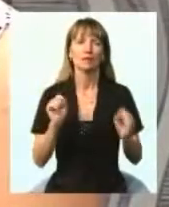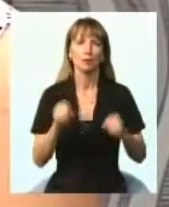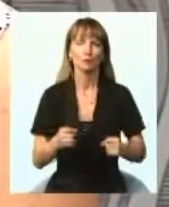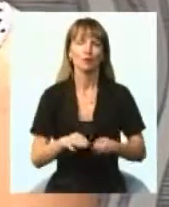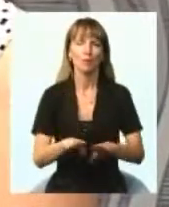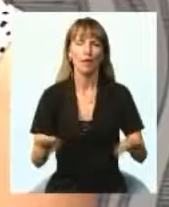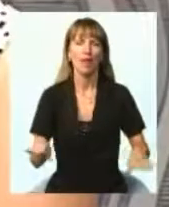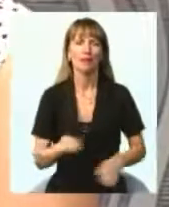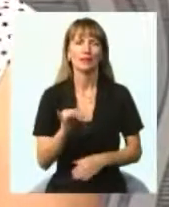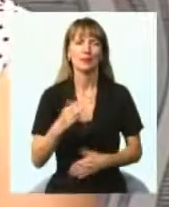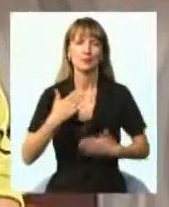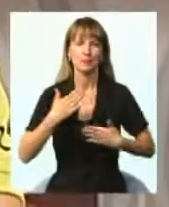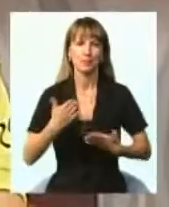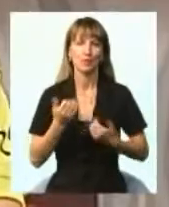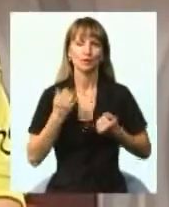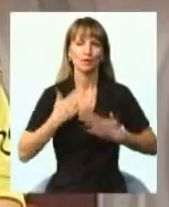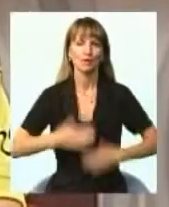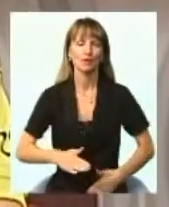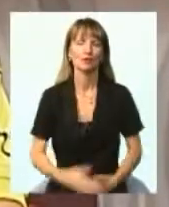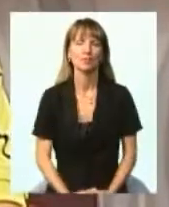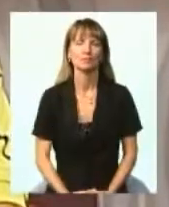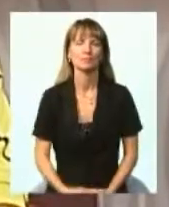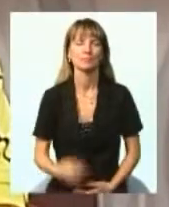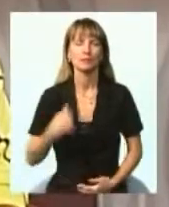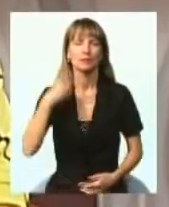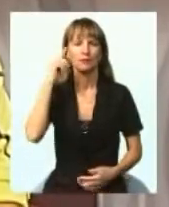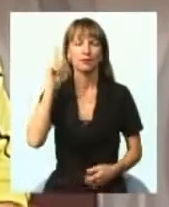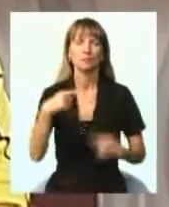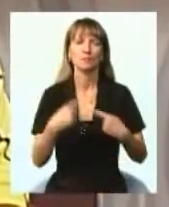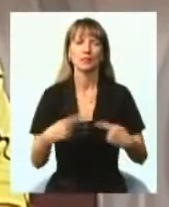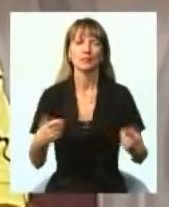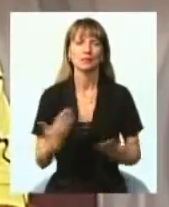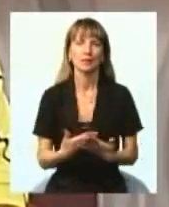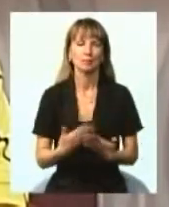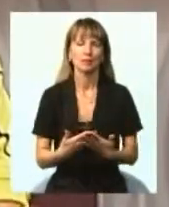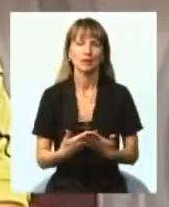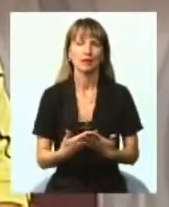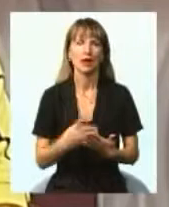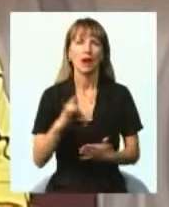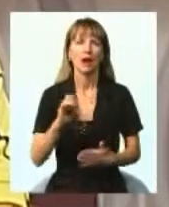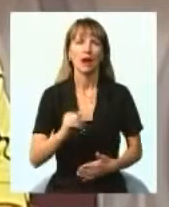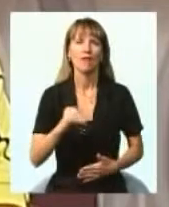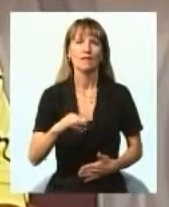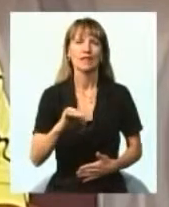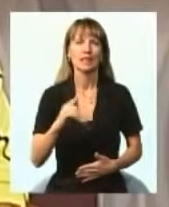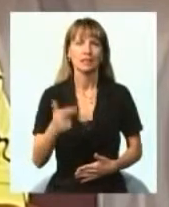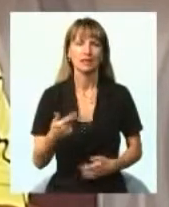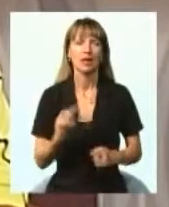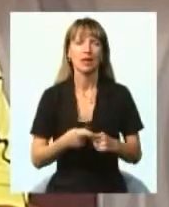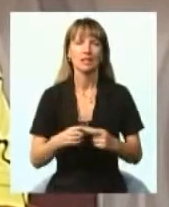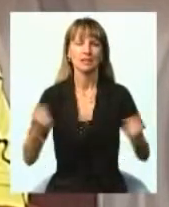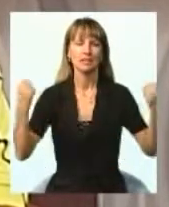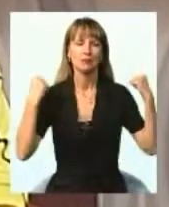плавати і отримувати задоволення? Мені відомі різні. Наприклад, рафтинг. Це вид